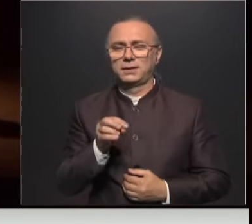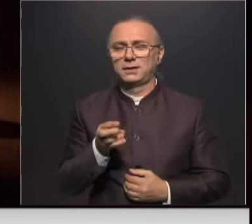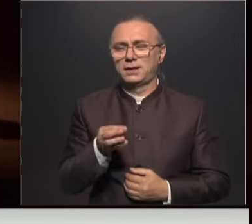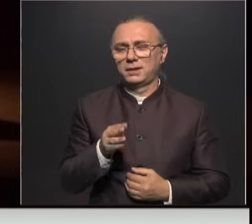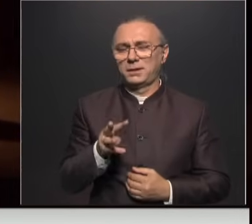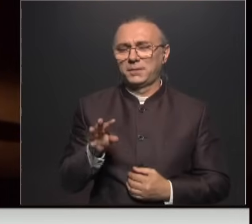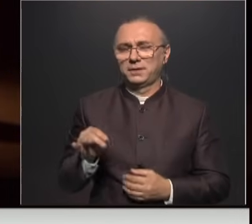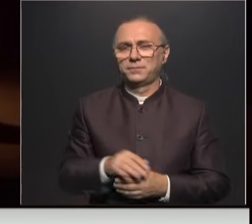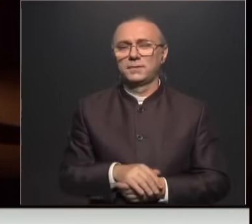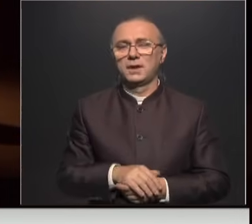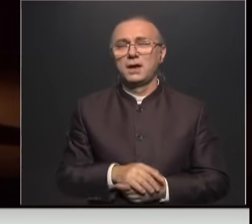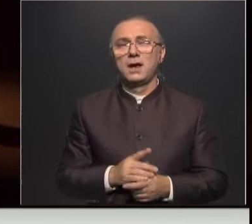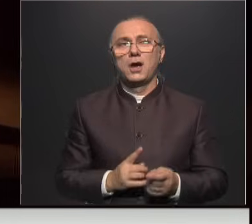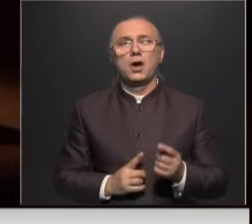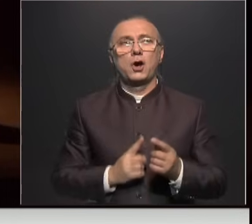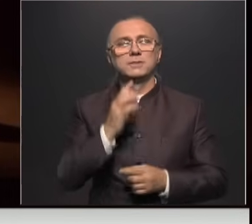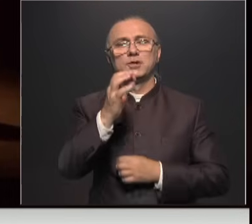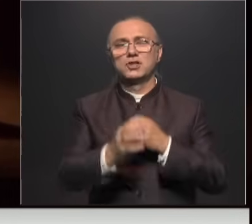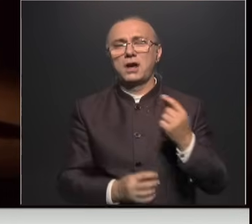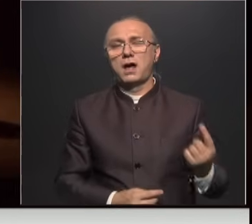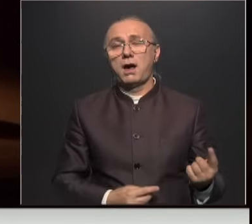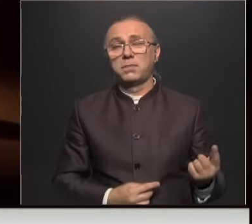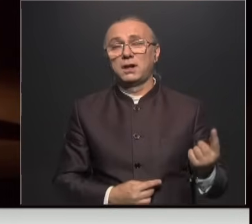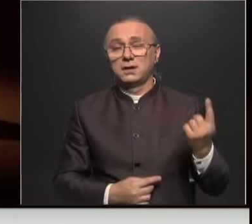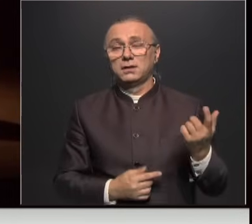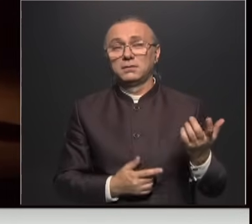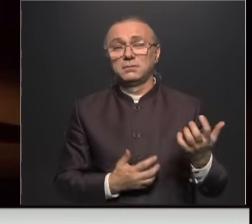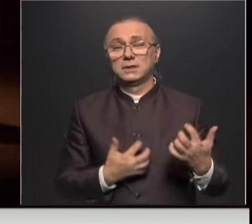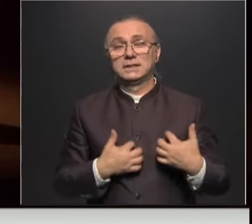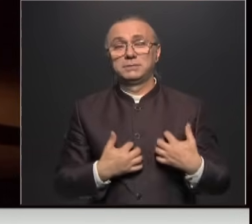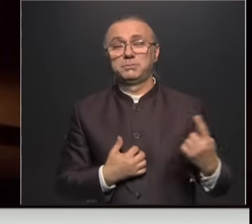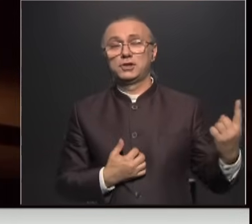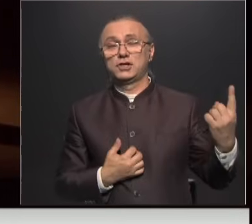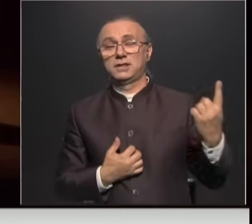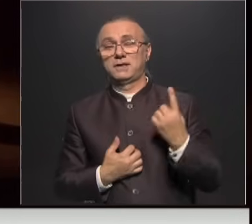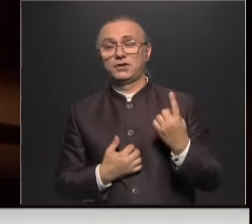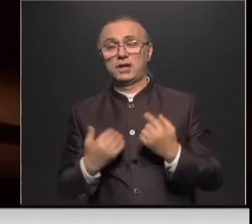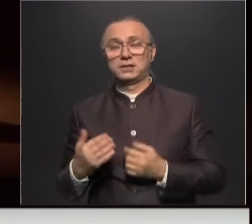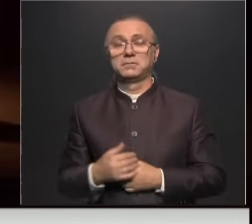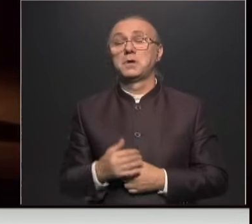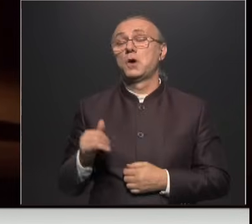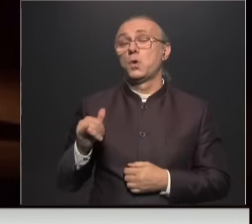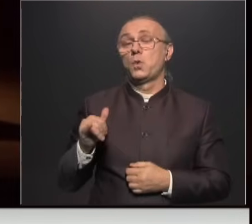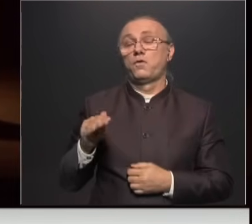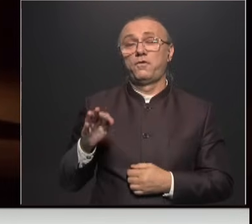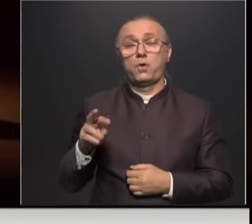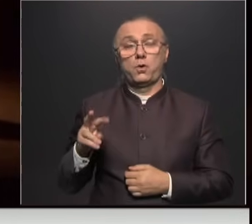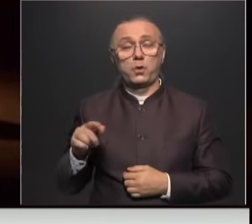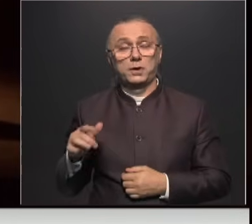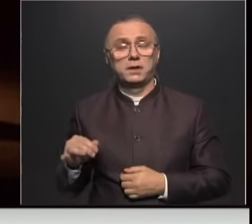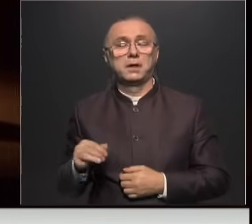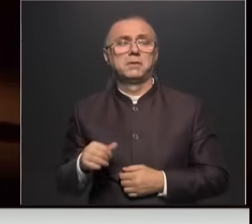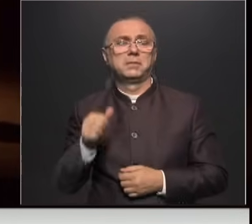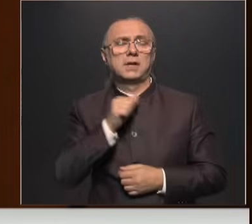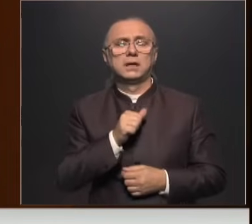космический корабль из далекого звездного неба не спешит их навещать, зачастую уфологи переходят к мистическим